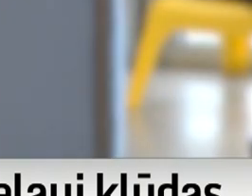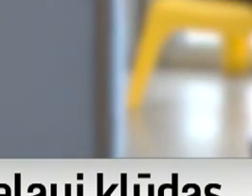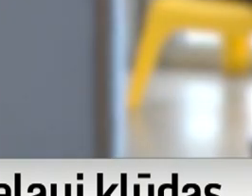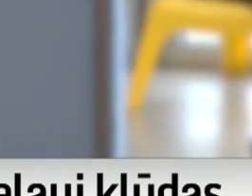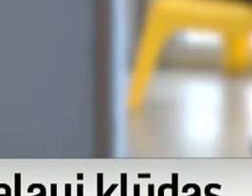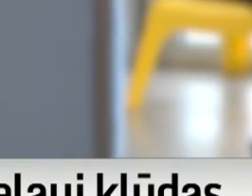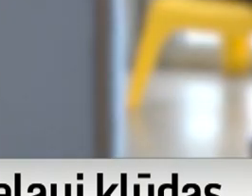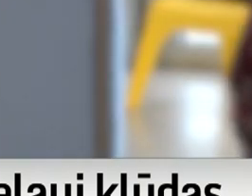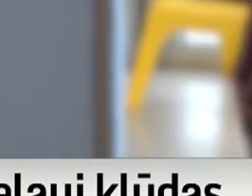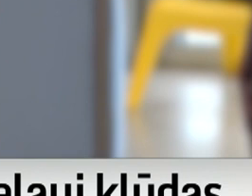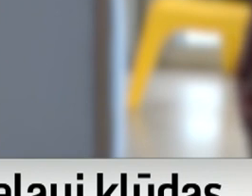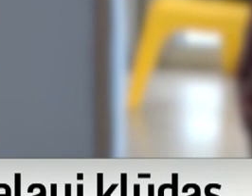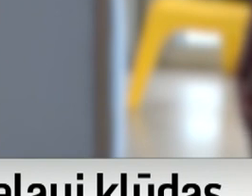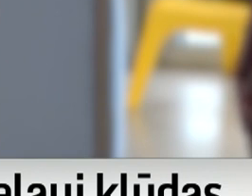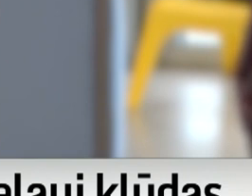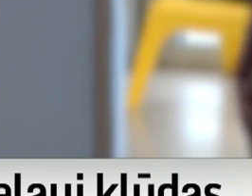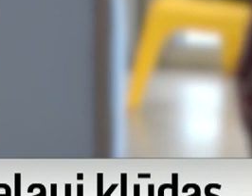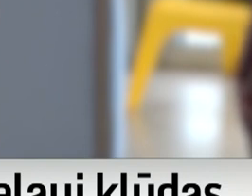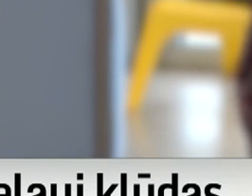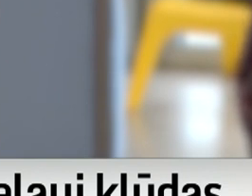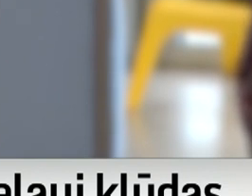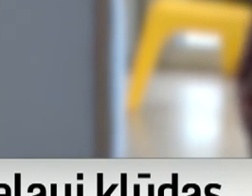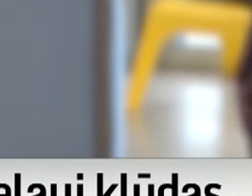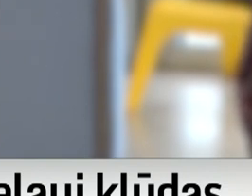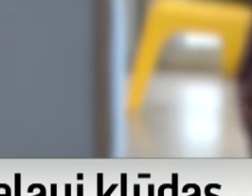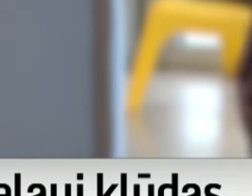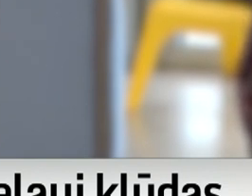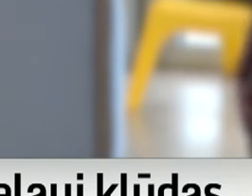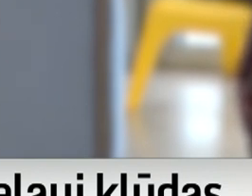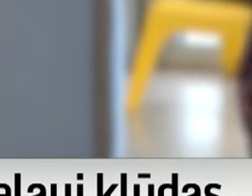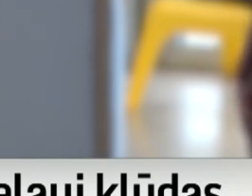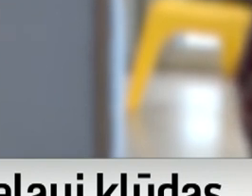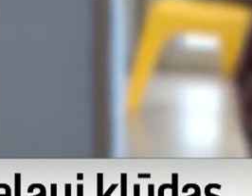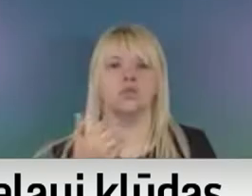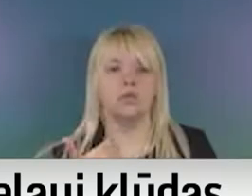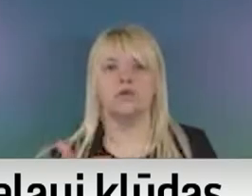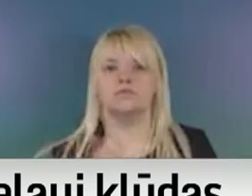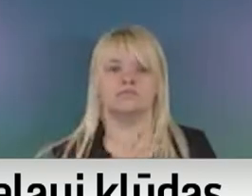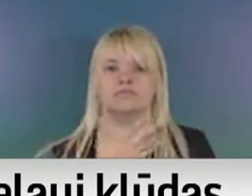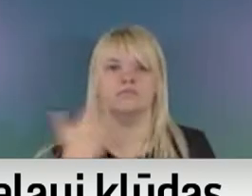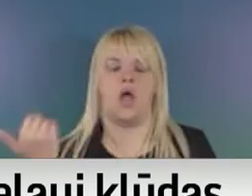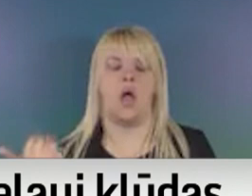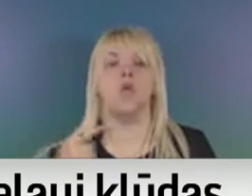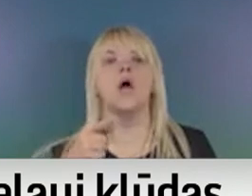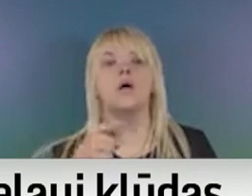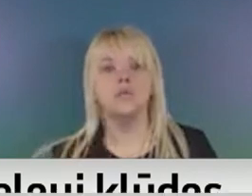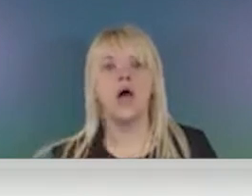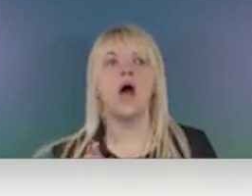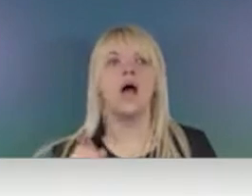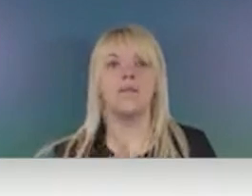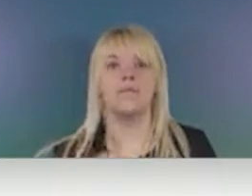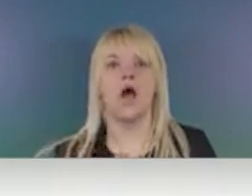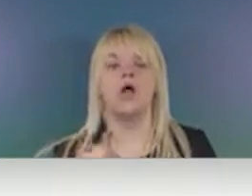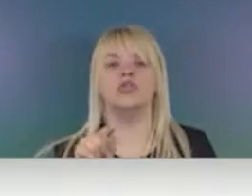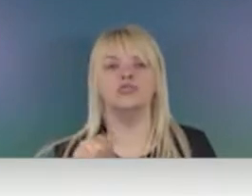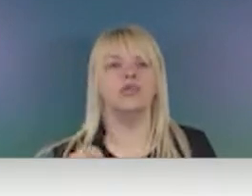konstatēja nepilnības. Proti daļai sabiedrības tie nav pieejami bez citu palīdzības. Kas varbūt šajā gadījumā ir pats